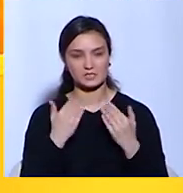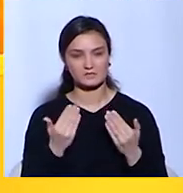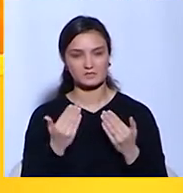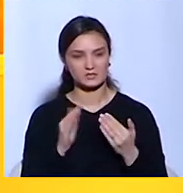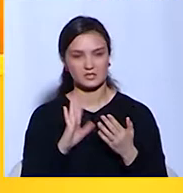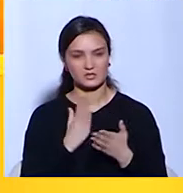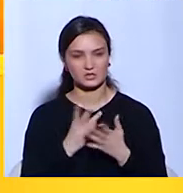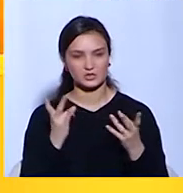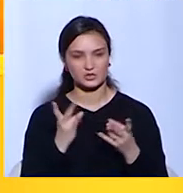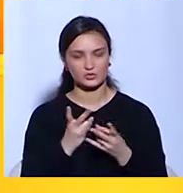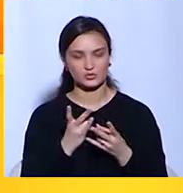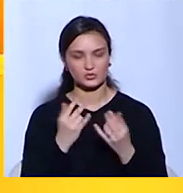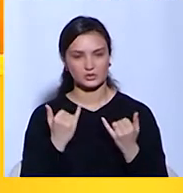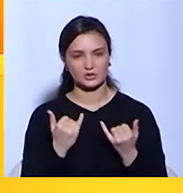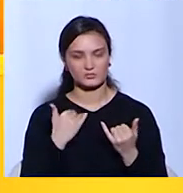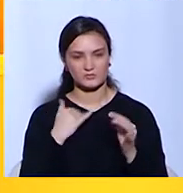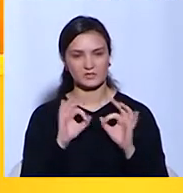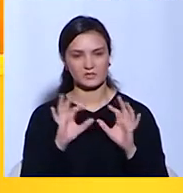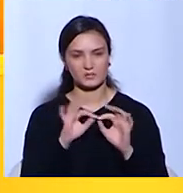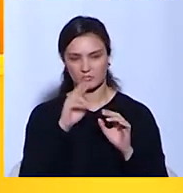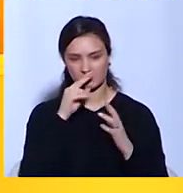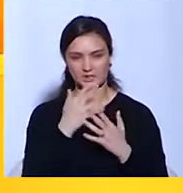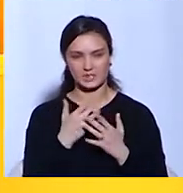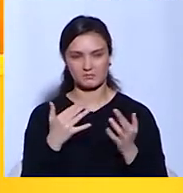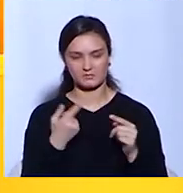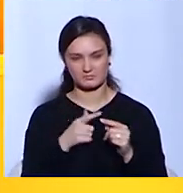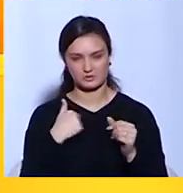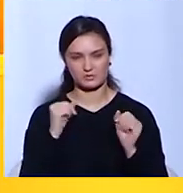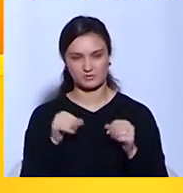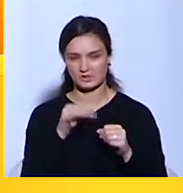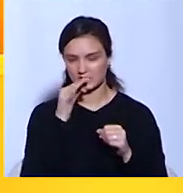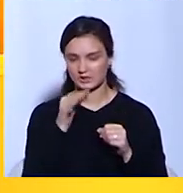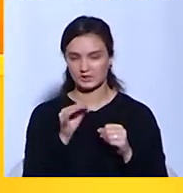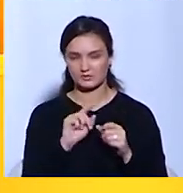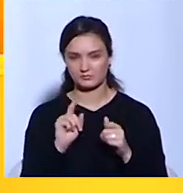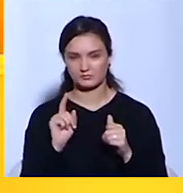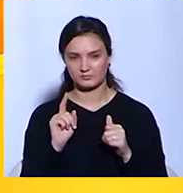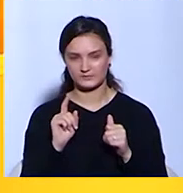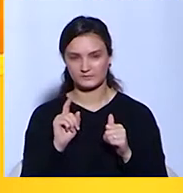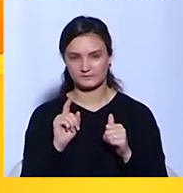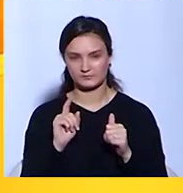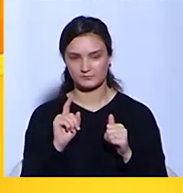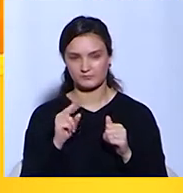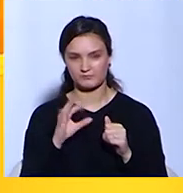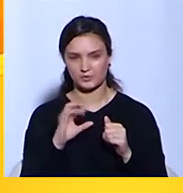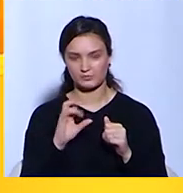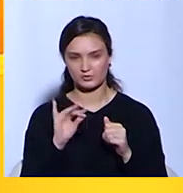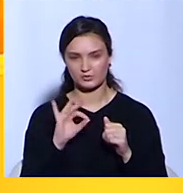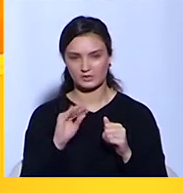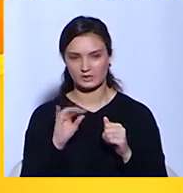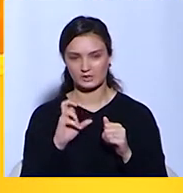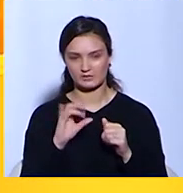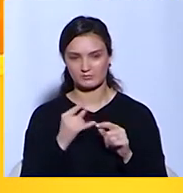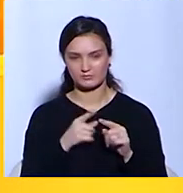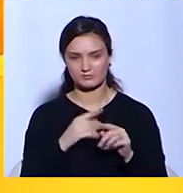სულაც არ არის საჭირო დღეს მე ვილაპარაკო მედიკამენტებზე. მე შემიძლია გითხრათ, რომ პრობიოტიკების სახით ჩვენ